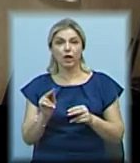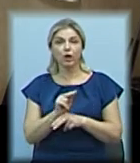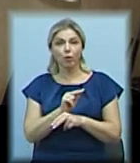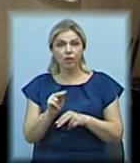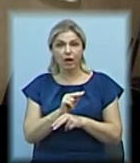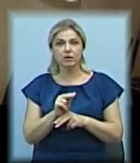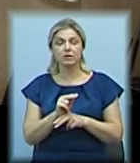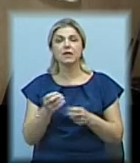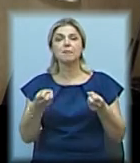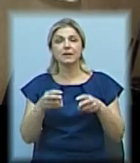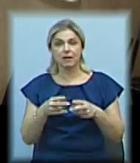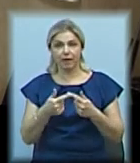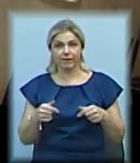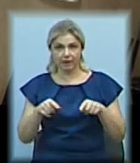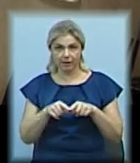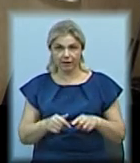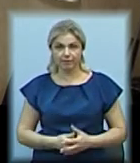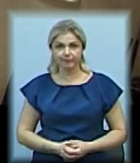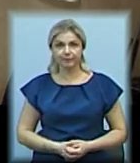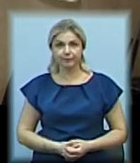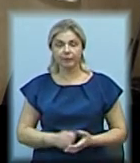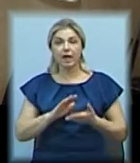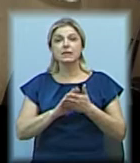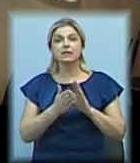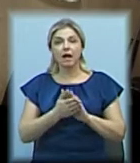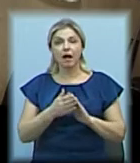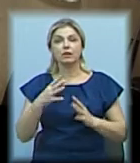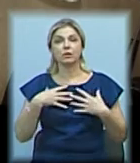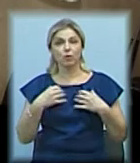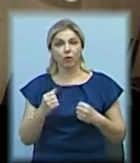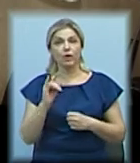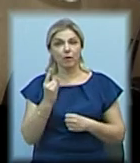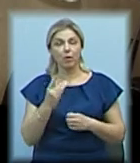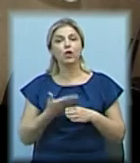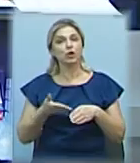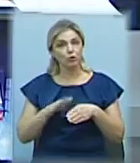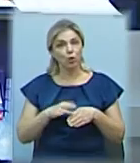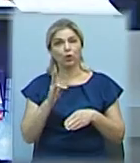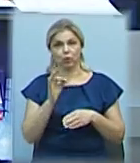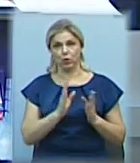в профільному відділенні. Стан дитини важкий, але стабільний.